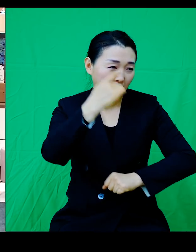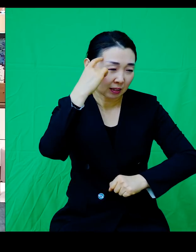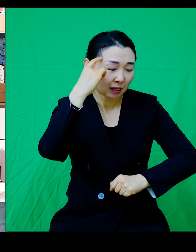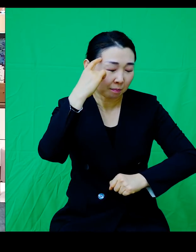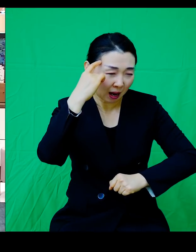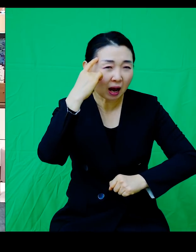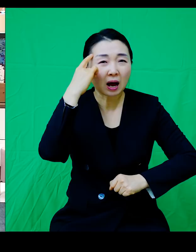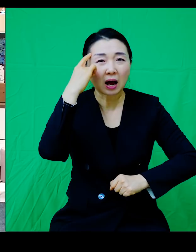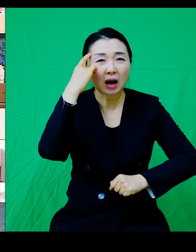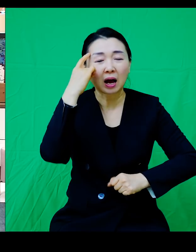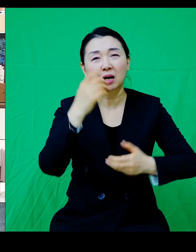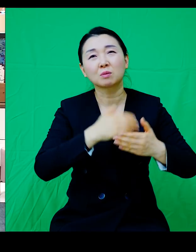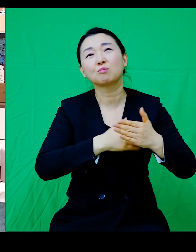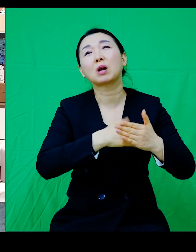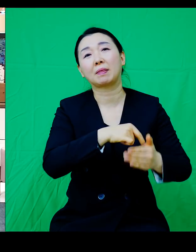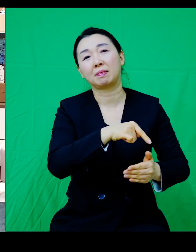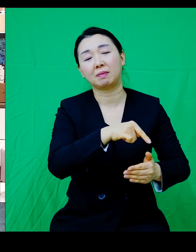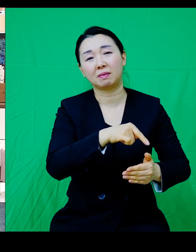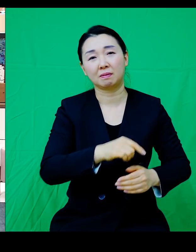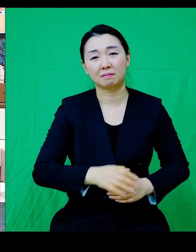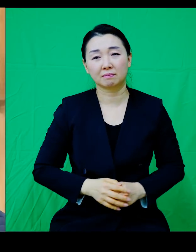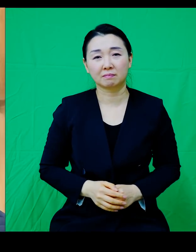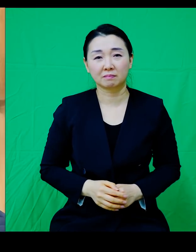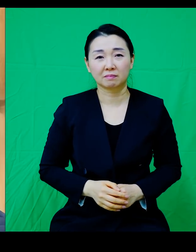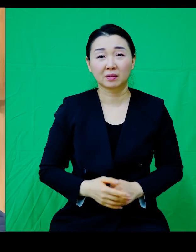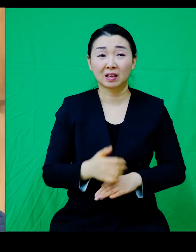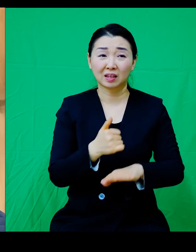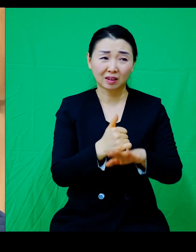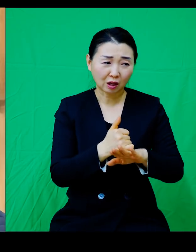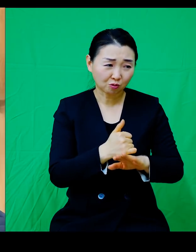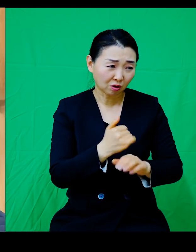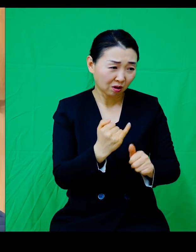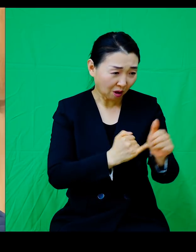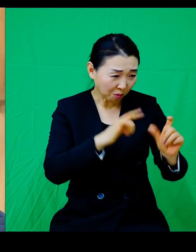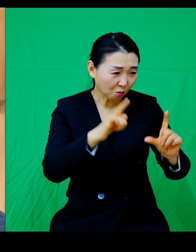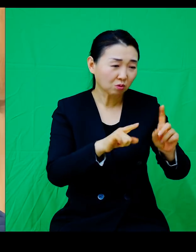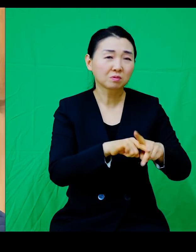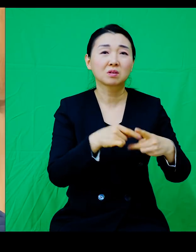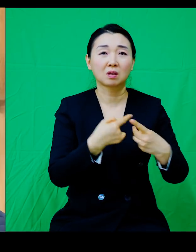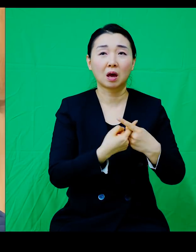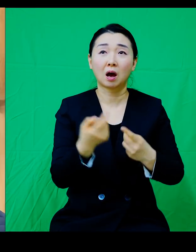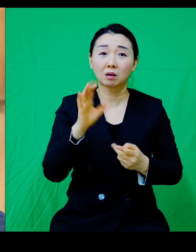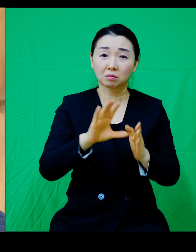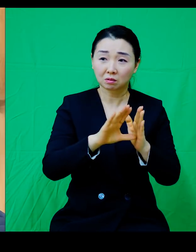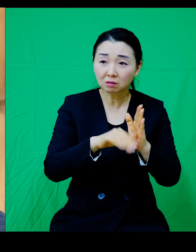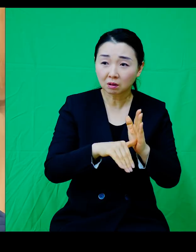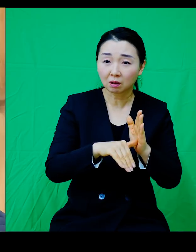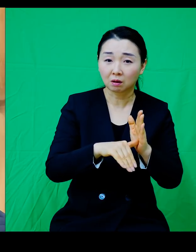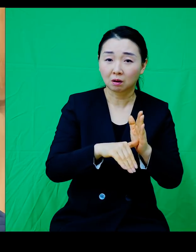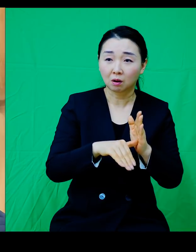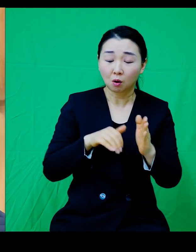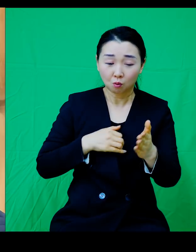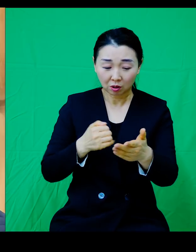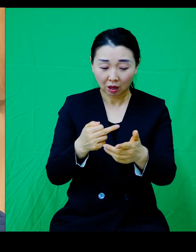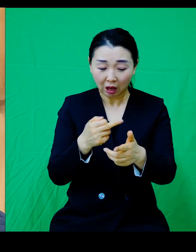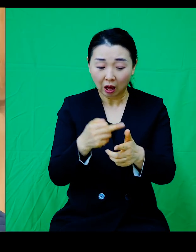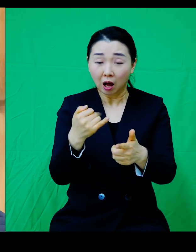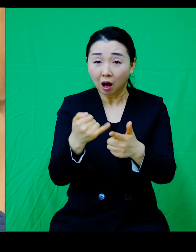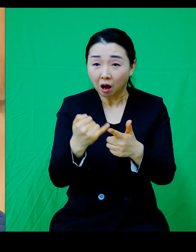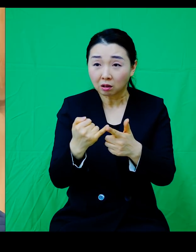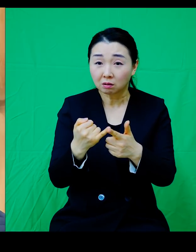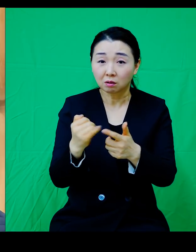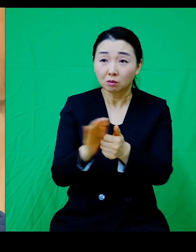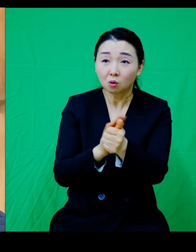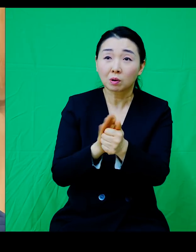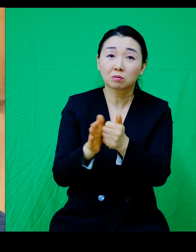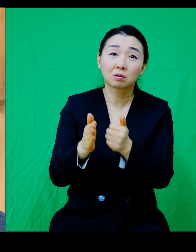하는 정도의 이렇게 불안을 갖고 있었던 사람이었던 거예요. 그걸 이제 나중에 이해하게 되었는데 그 당시에는 너무 저도 진유랑 온유랑